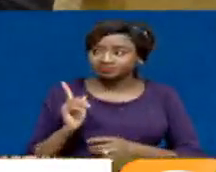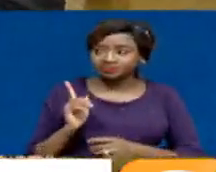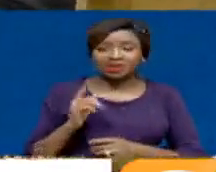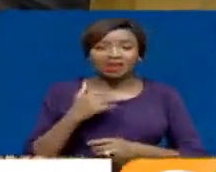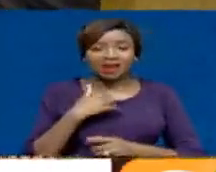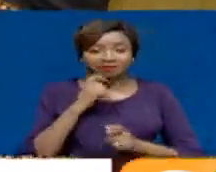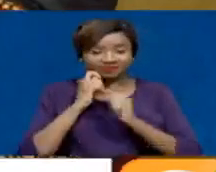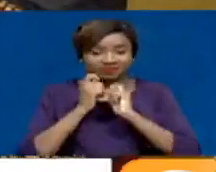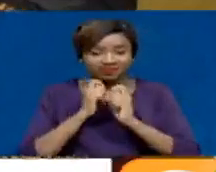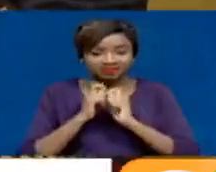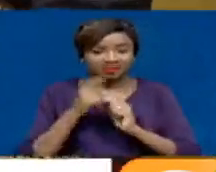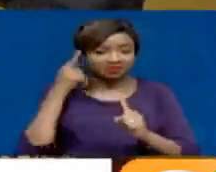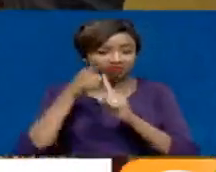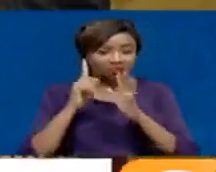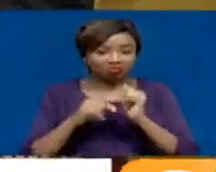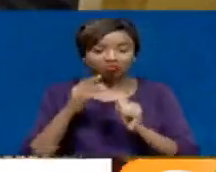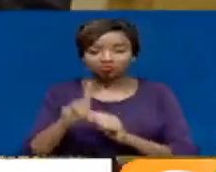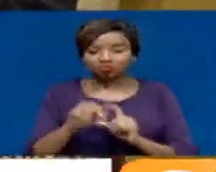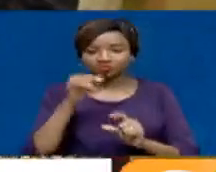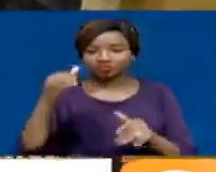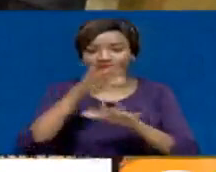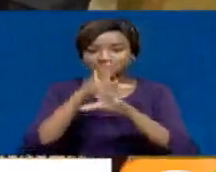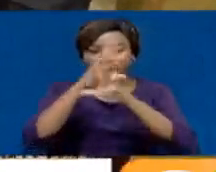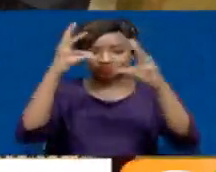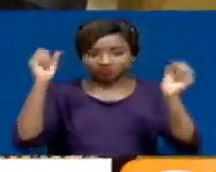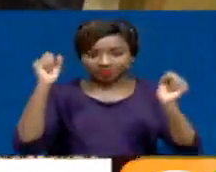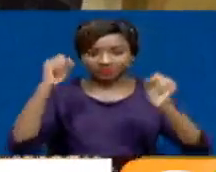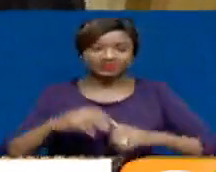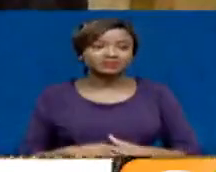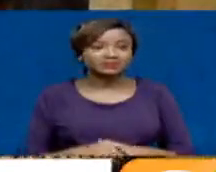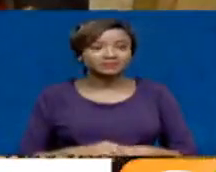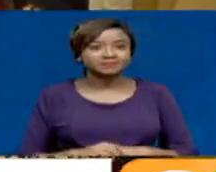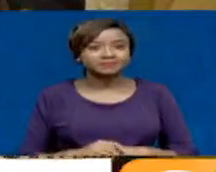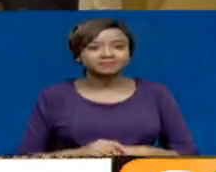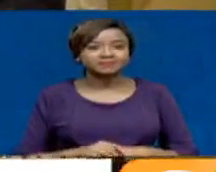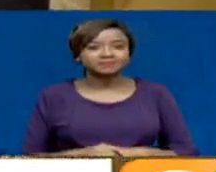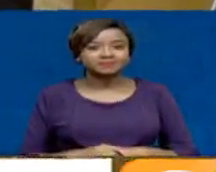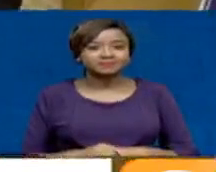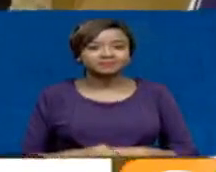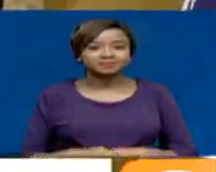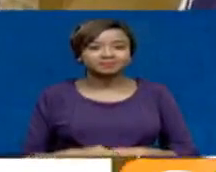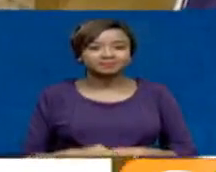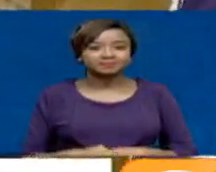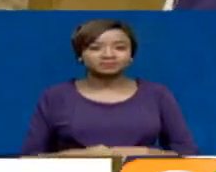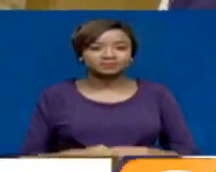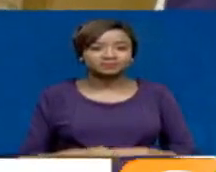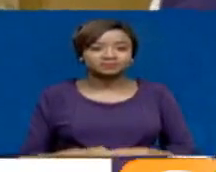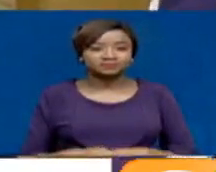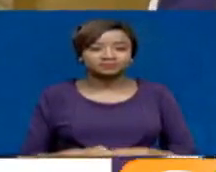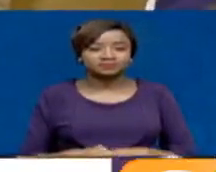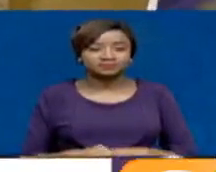the selection of deputy president stroke of running mate. It was a